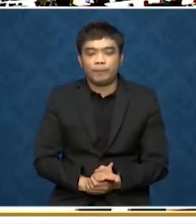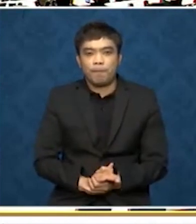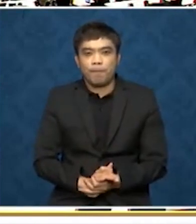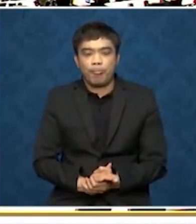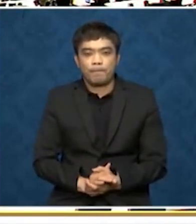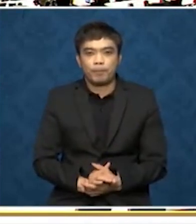ค่ะ